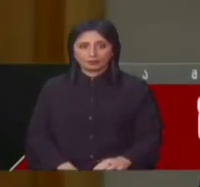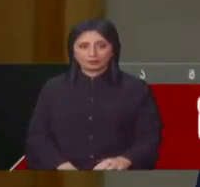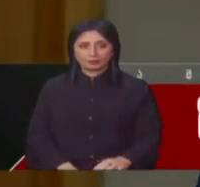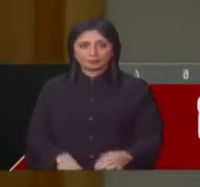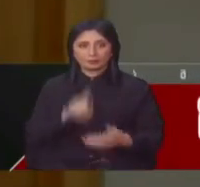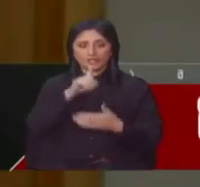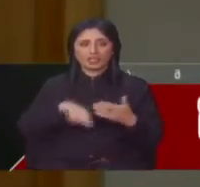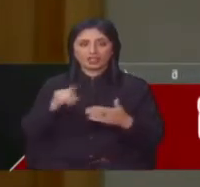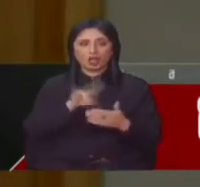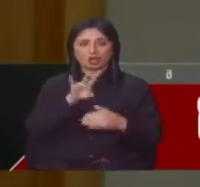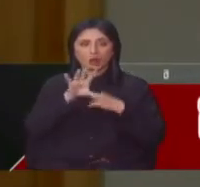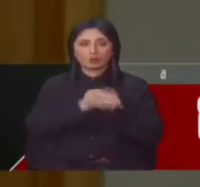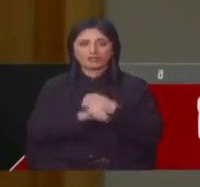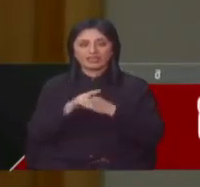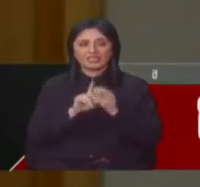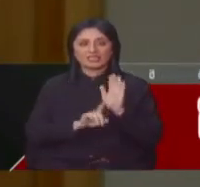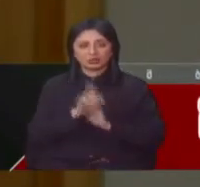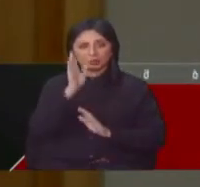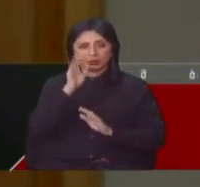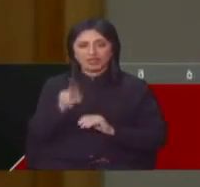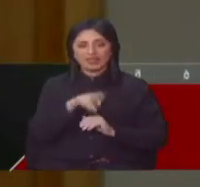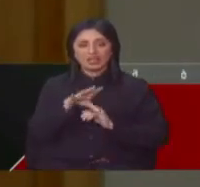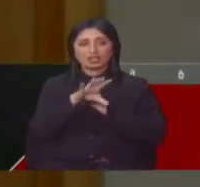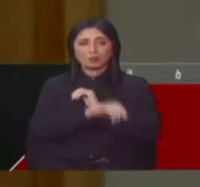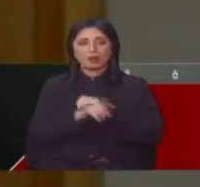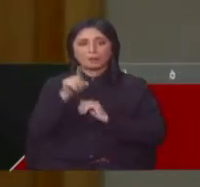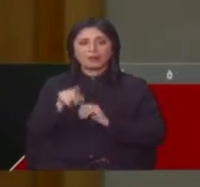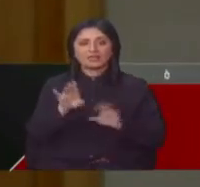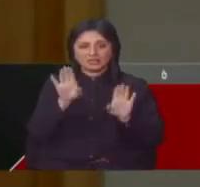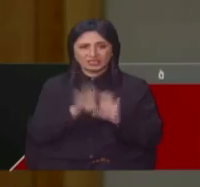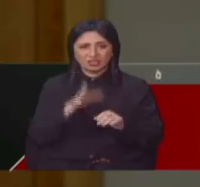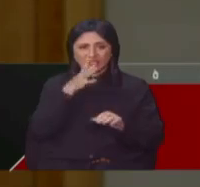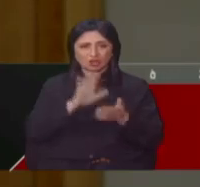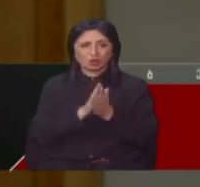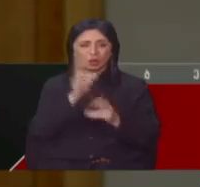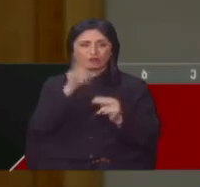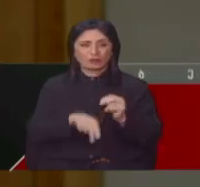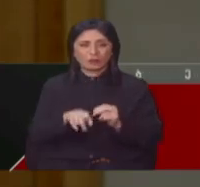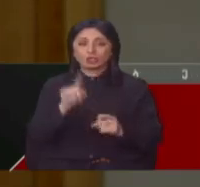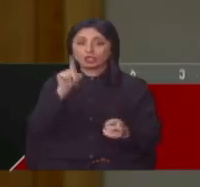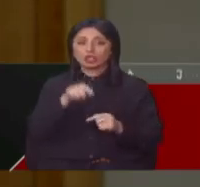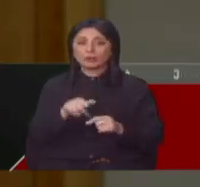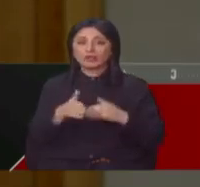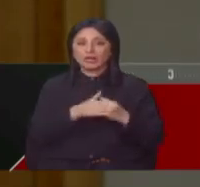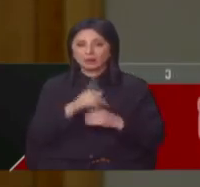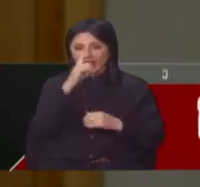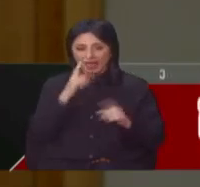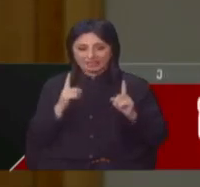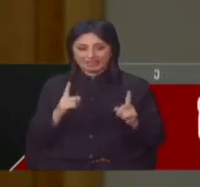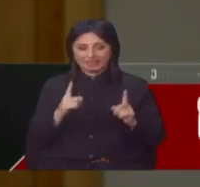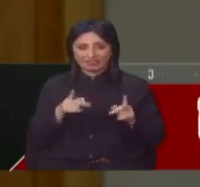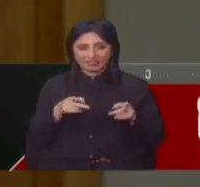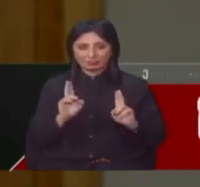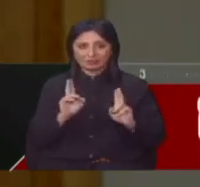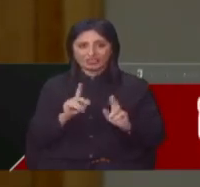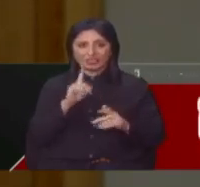Am fost în Dama, noiembrie spolos, te-am pus asta scrieși, te-am pus spolos masi sedat scadioda, voada, și s-a mis atac, lobby, derti, tweet, cu cebam,